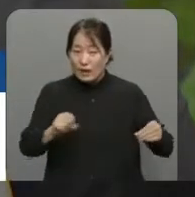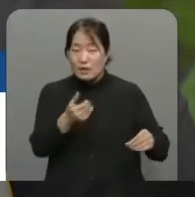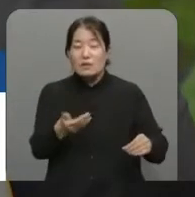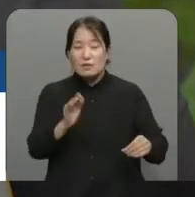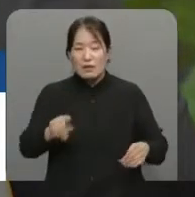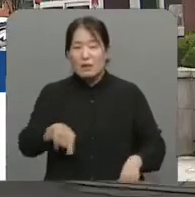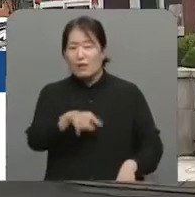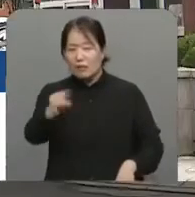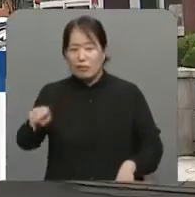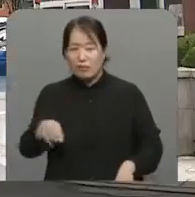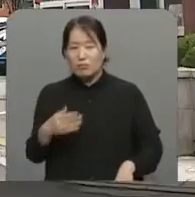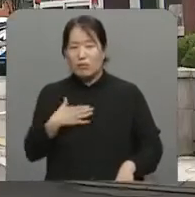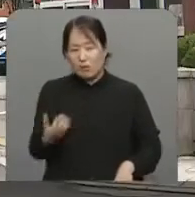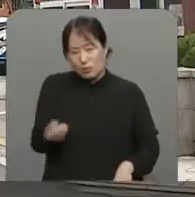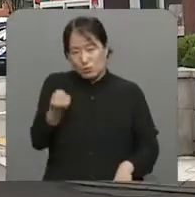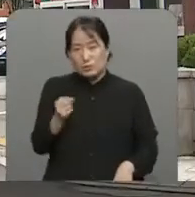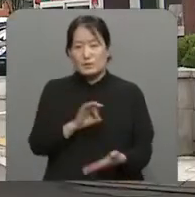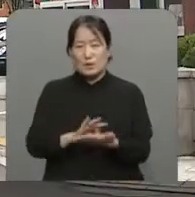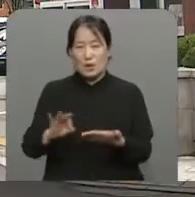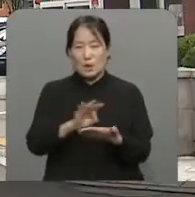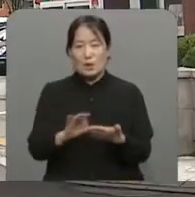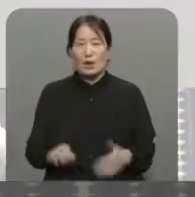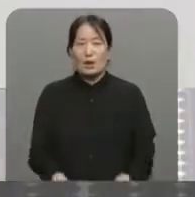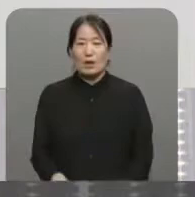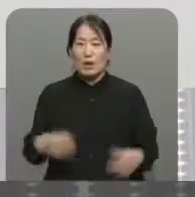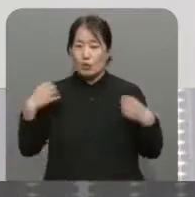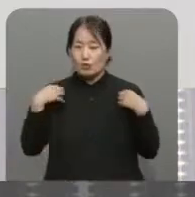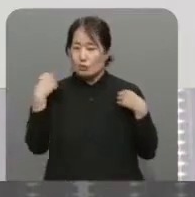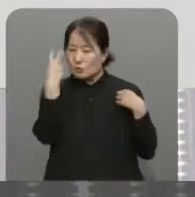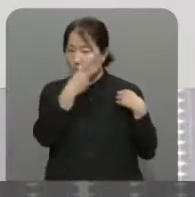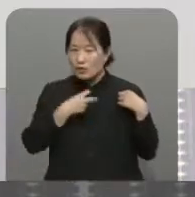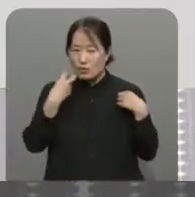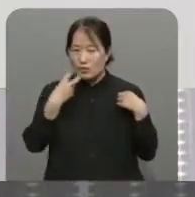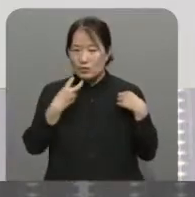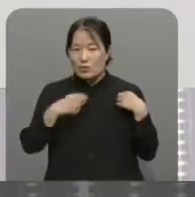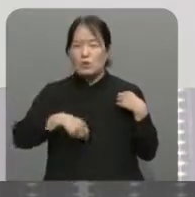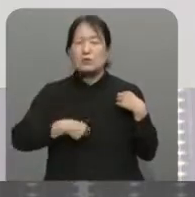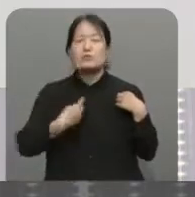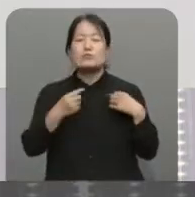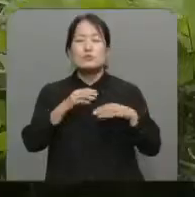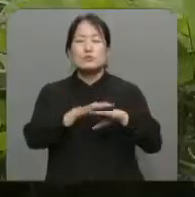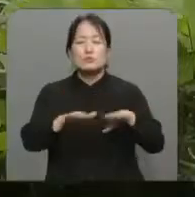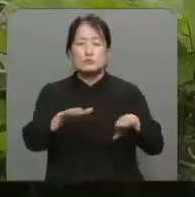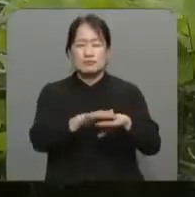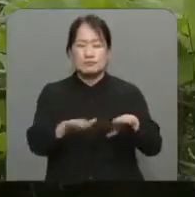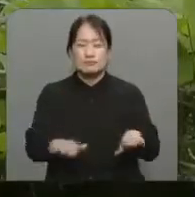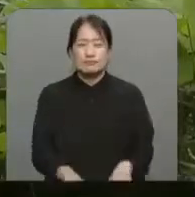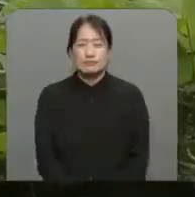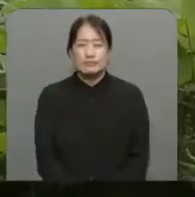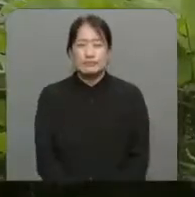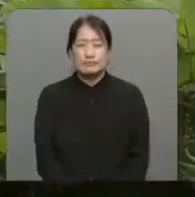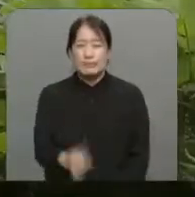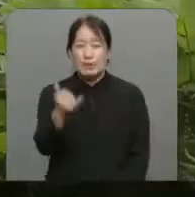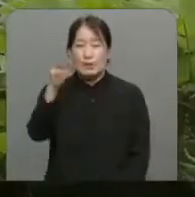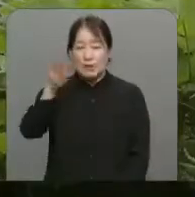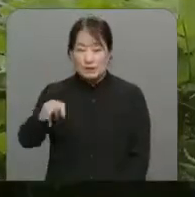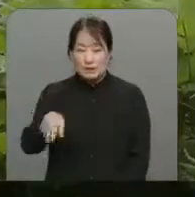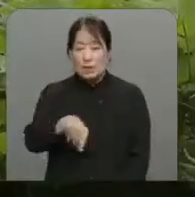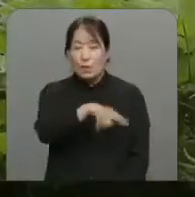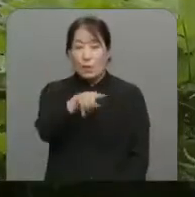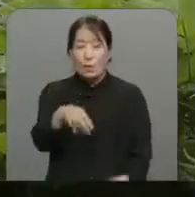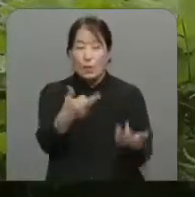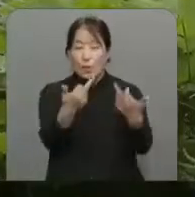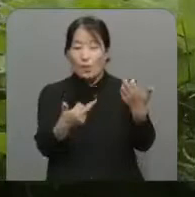쓰면 안 갔을 텐데. 하지만 행정기관 단속은 자진 철거 명령 정도에 그칩니다. 강원도 화천 광덕계곡의